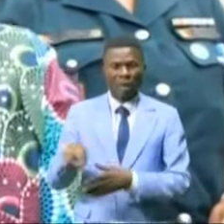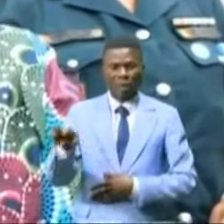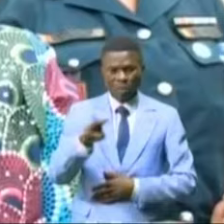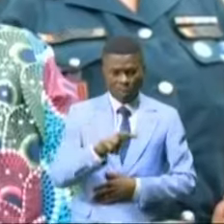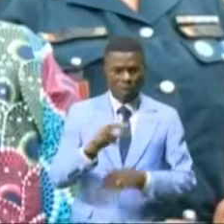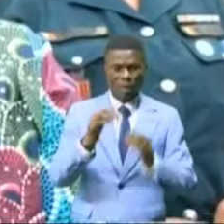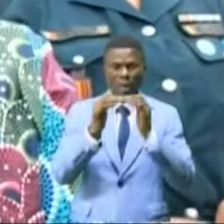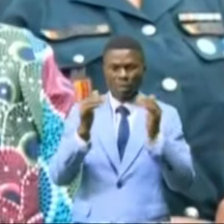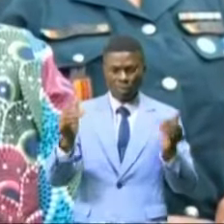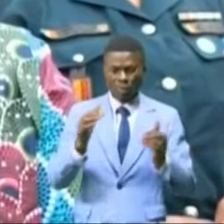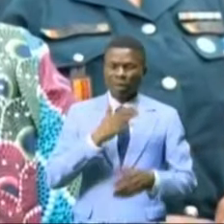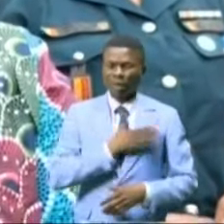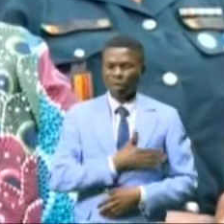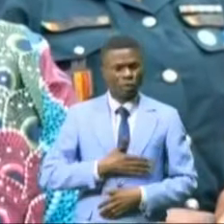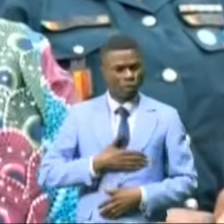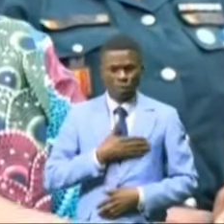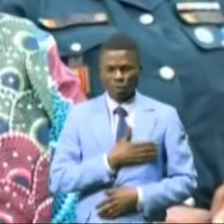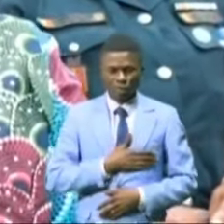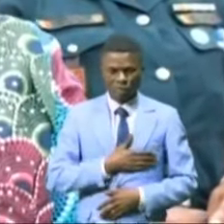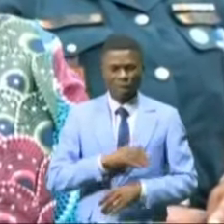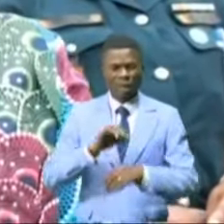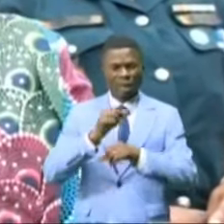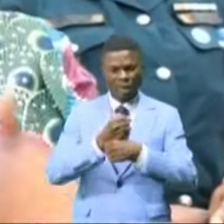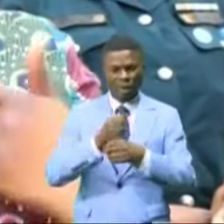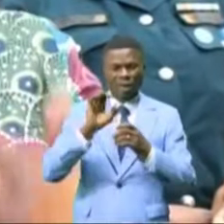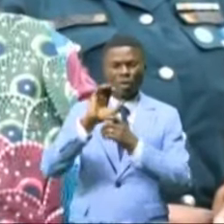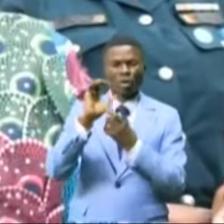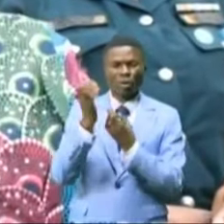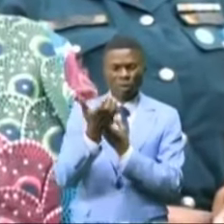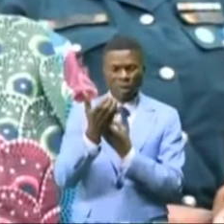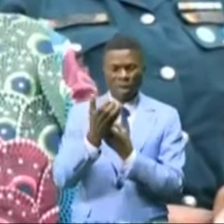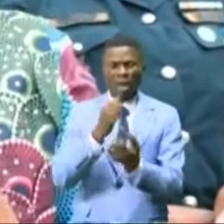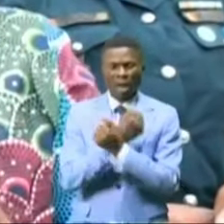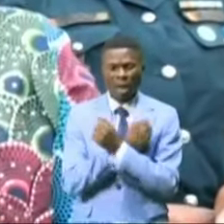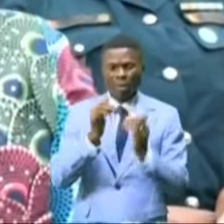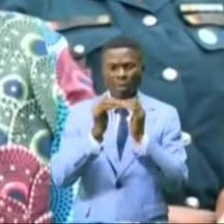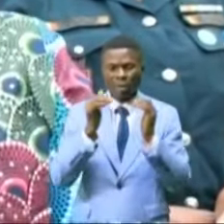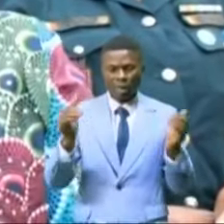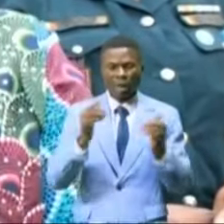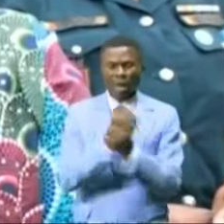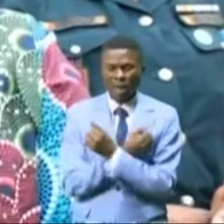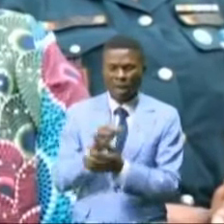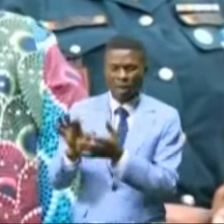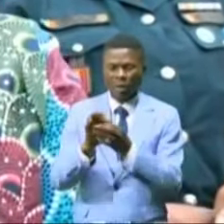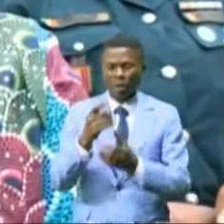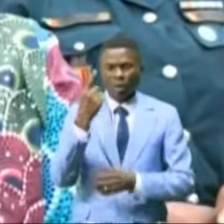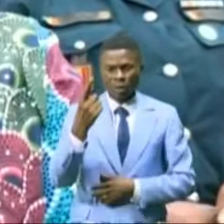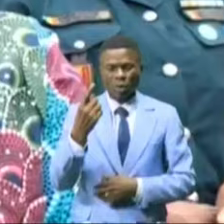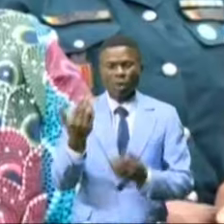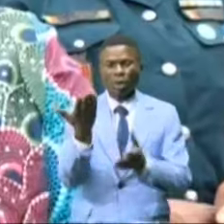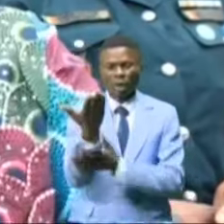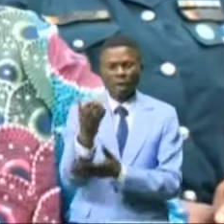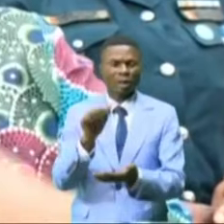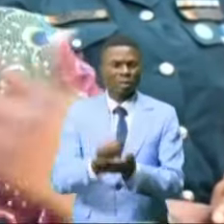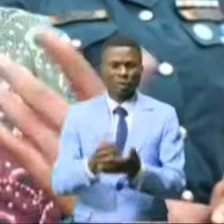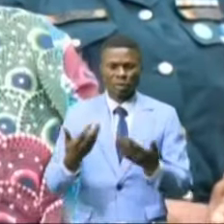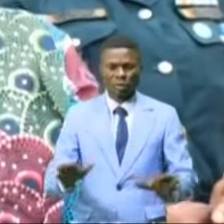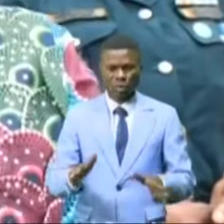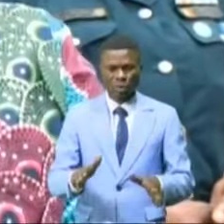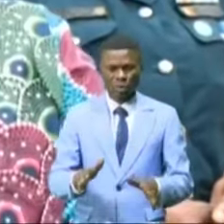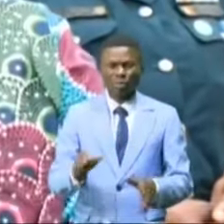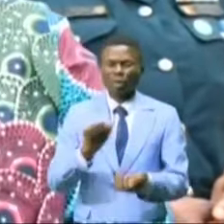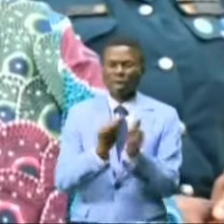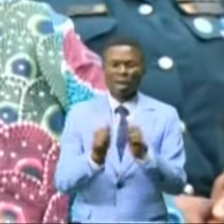la paix. S'il vous plaît, cultivons la paix, l'amour ainsi que l'unité. C'est tout ce que nous vous demandons.